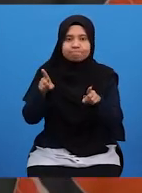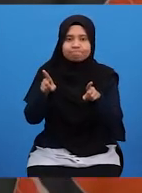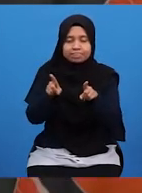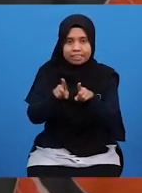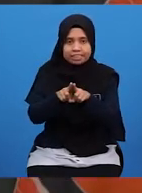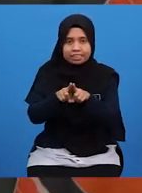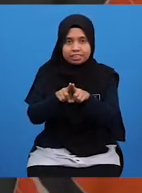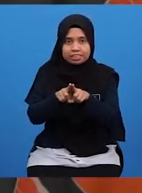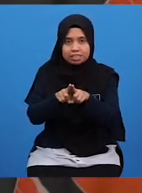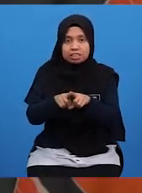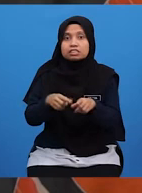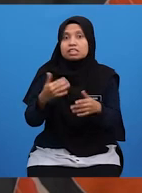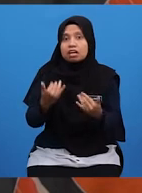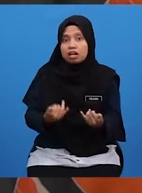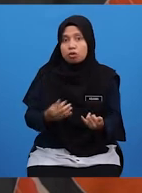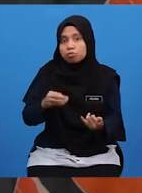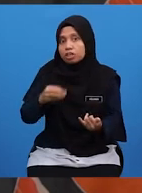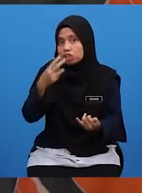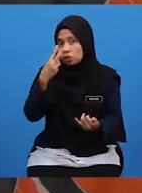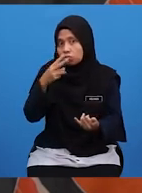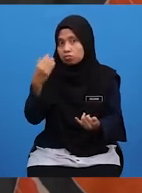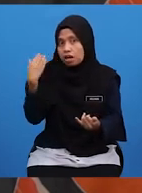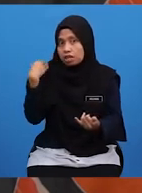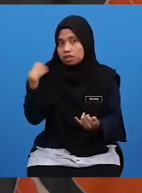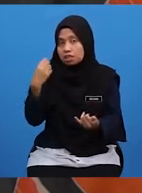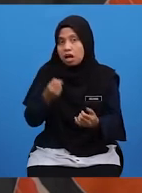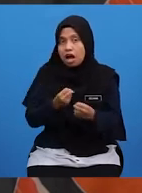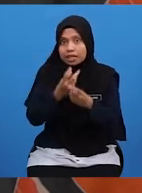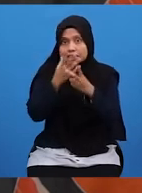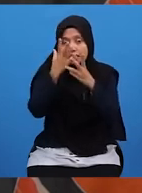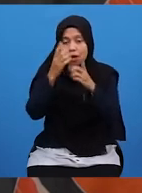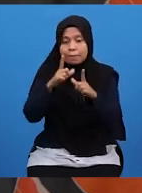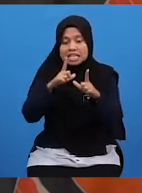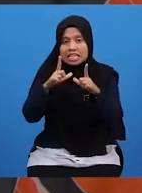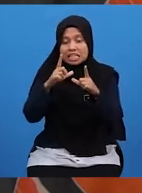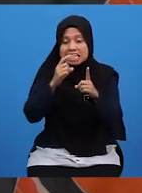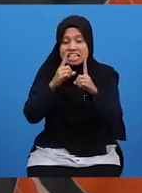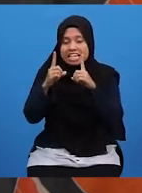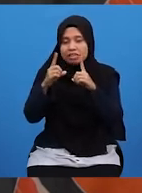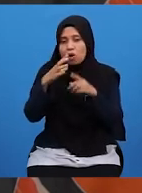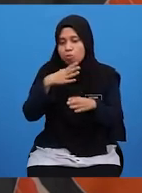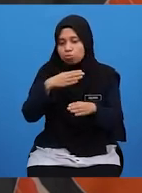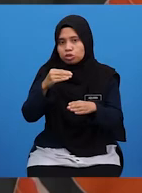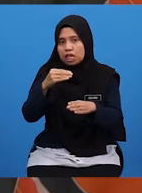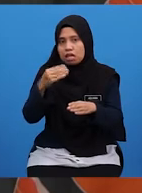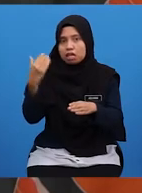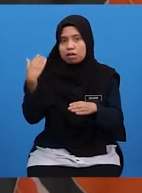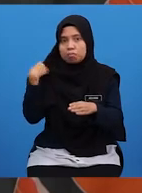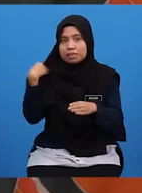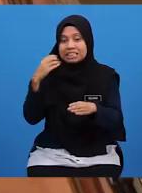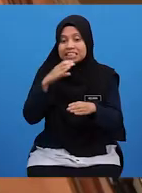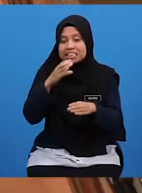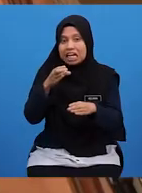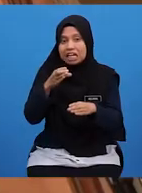Sekarang cuba murid-murid perhatikan. Terdapat asap lilin putih yang kecil pada permukaan cairan lilin.